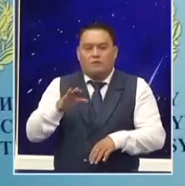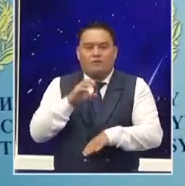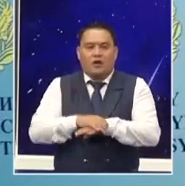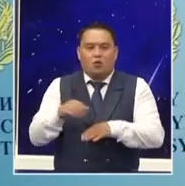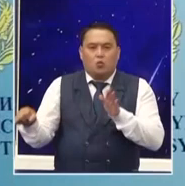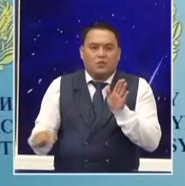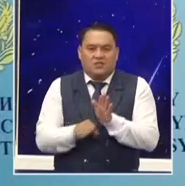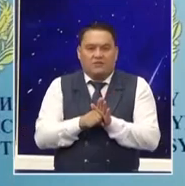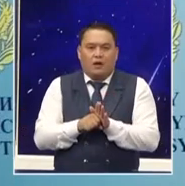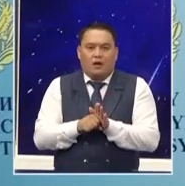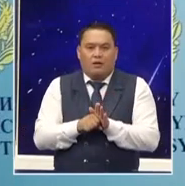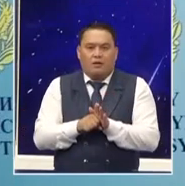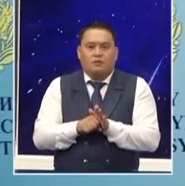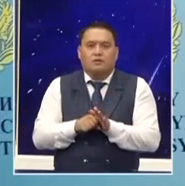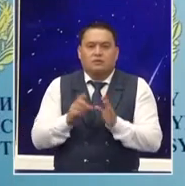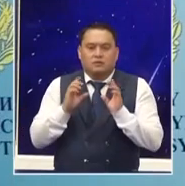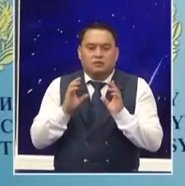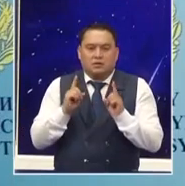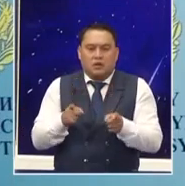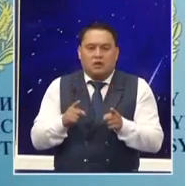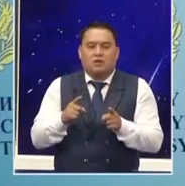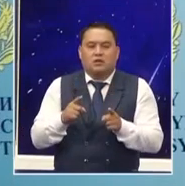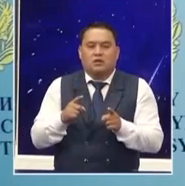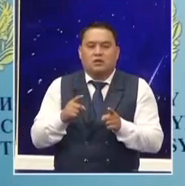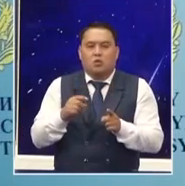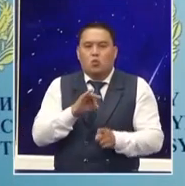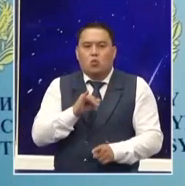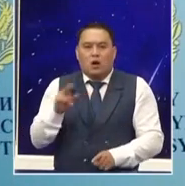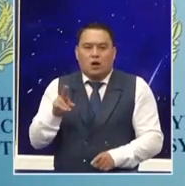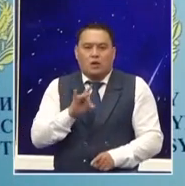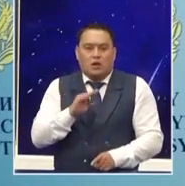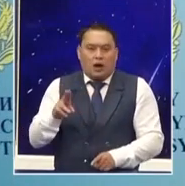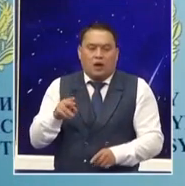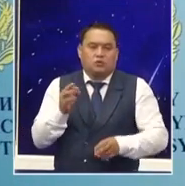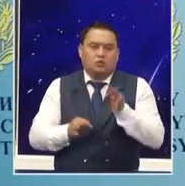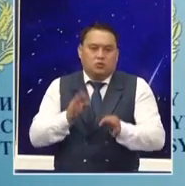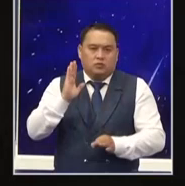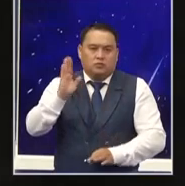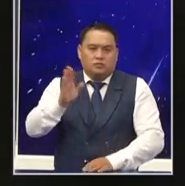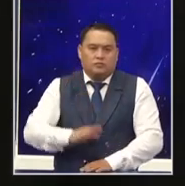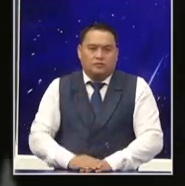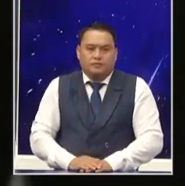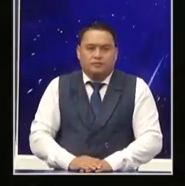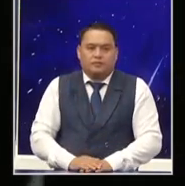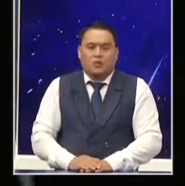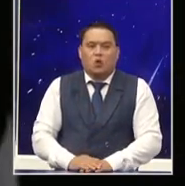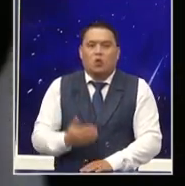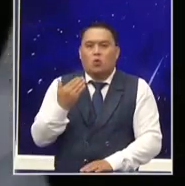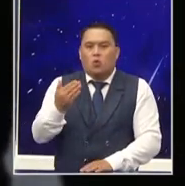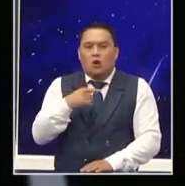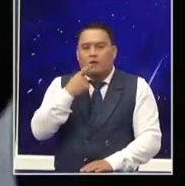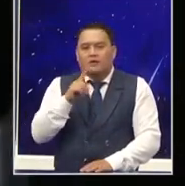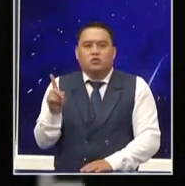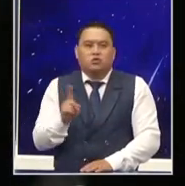факту убийства согласно статье 99, часть 1 Уголовного кодекса Республики Казахстан. Мотив своего преступления